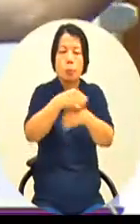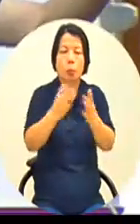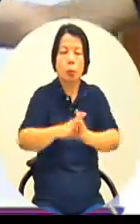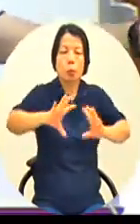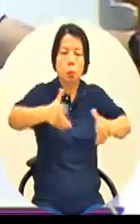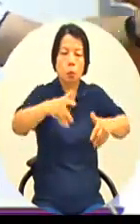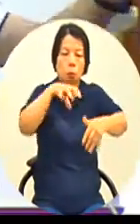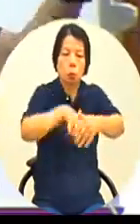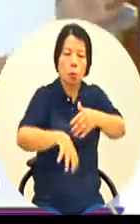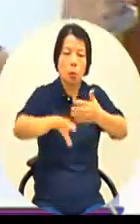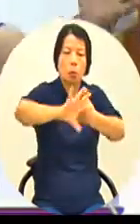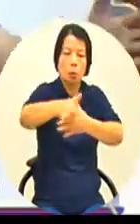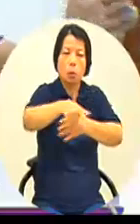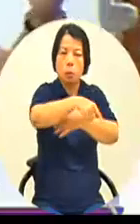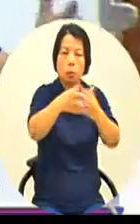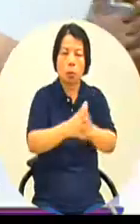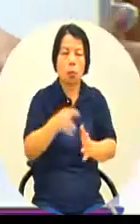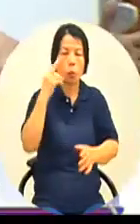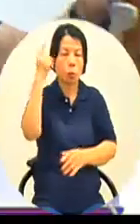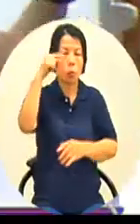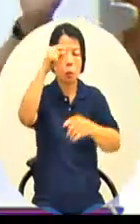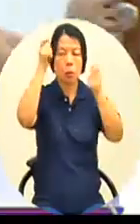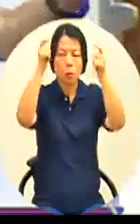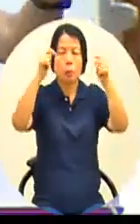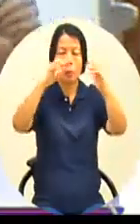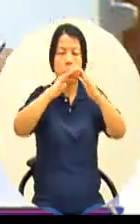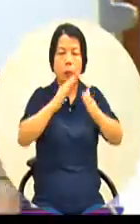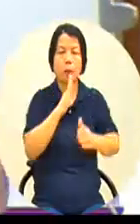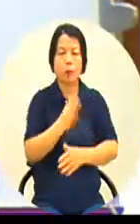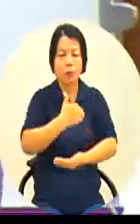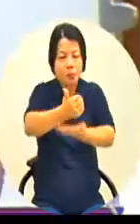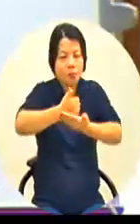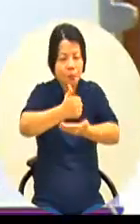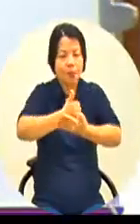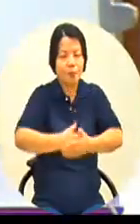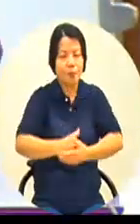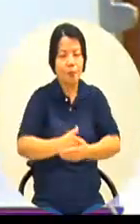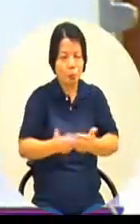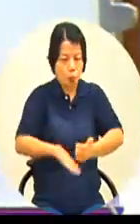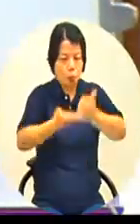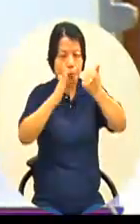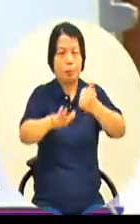内的、国外的都感觉咱高雄市是好客，咱国。 哎，